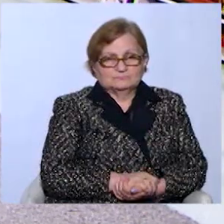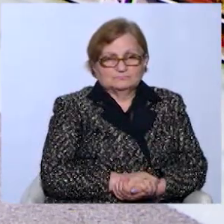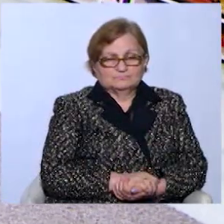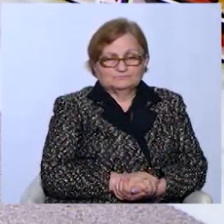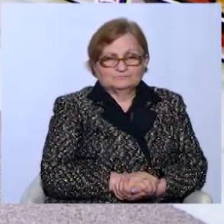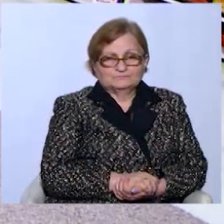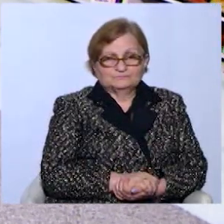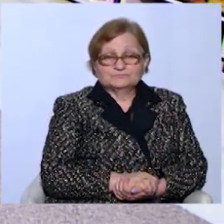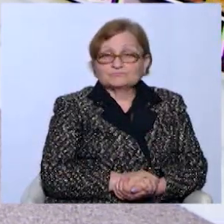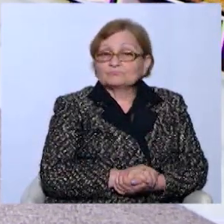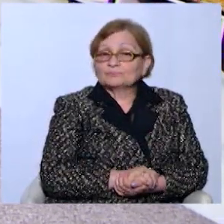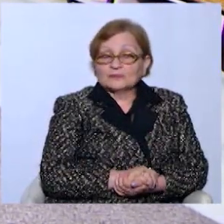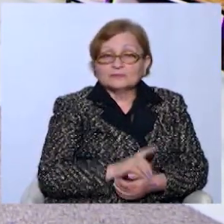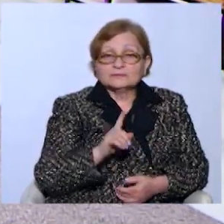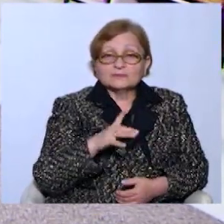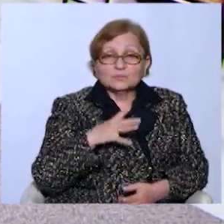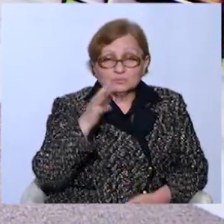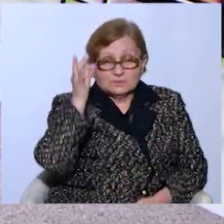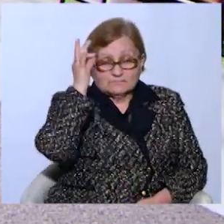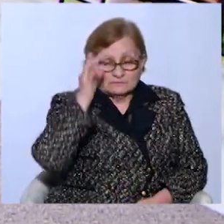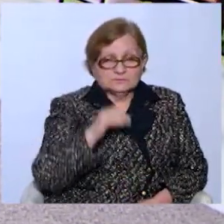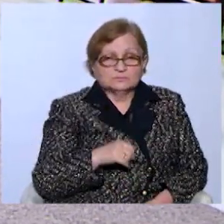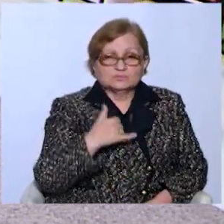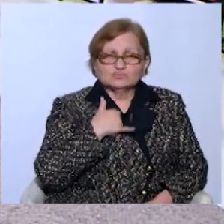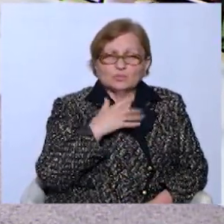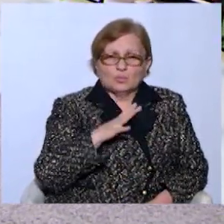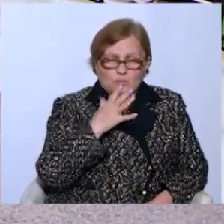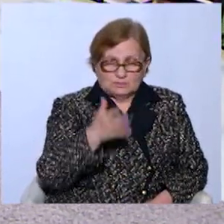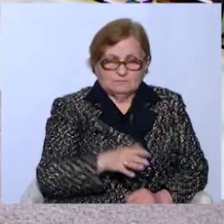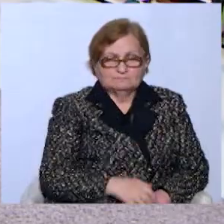ესე იგი, რა გქონდა გავიხსენოთ. ჩვენ აქ გქონდა